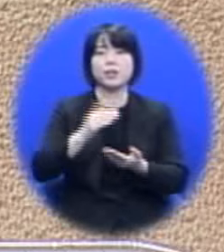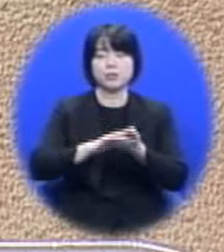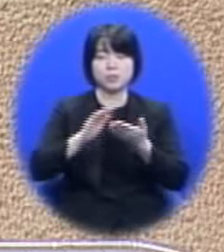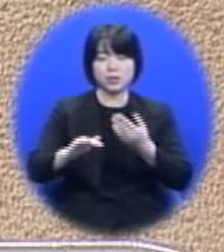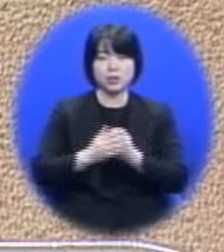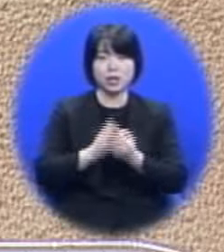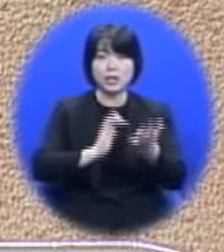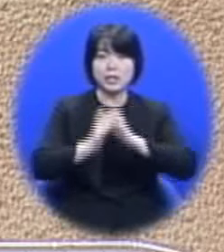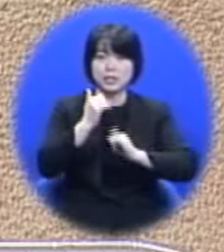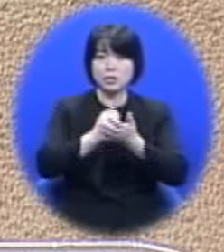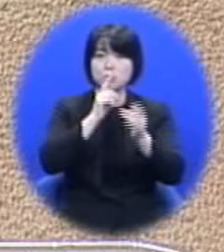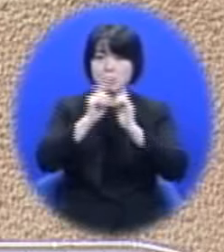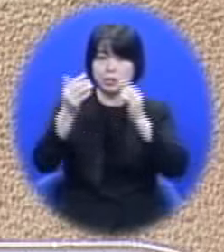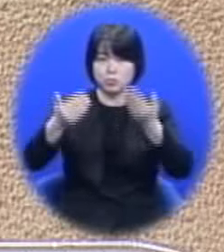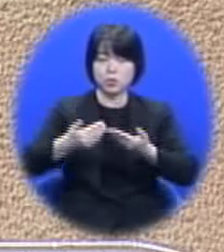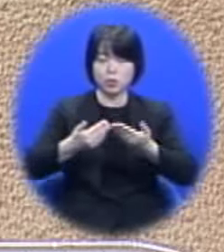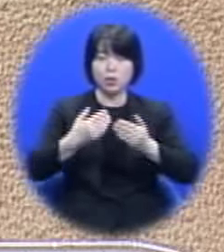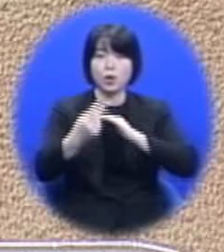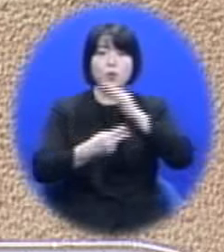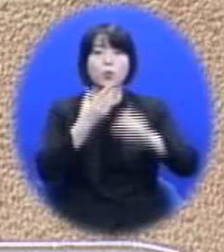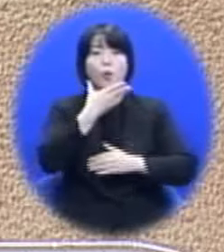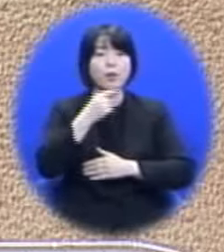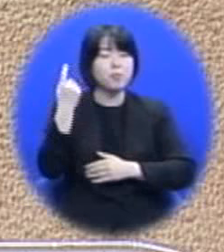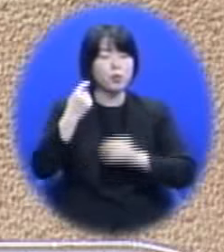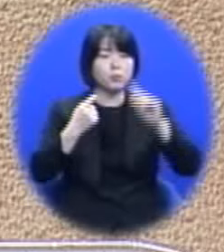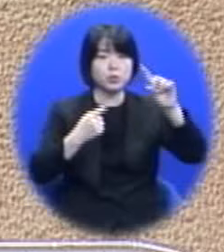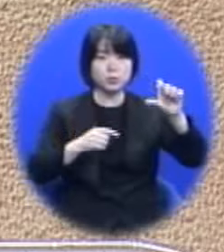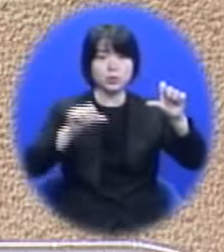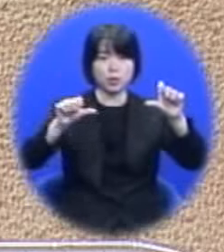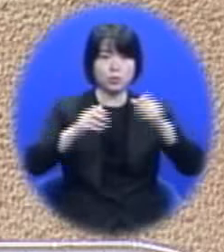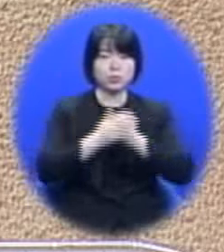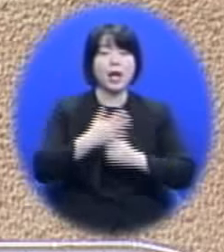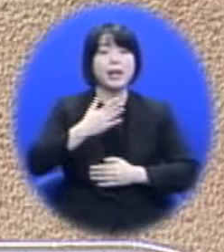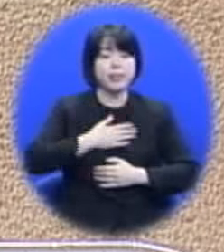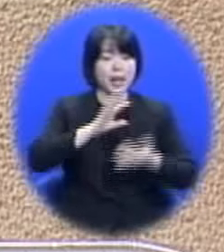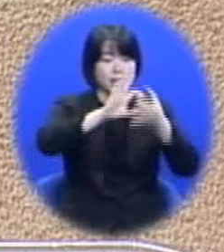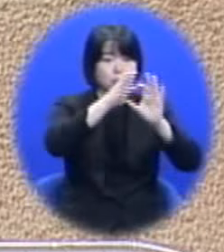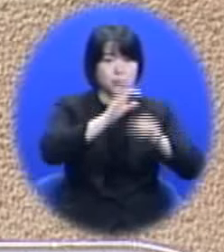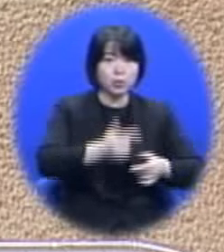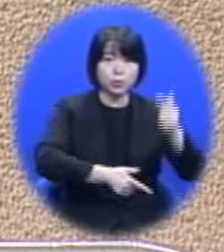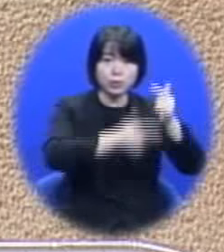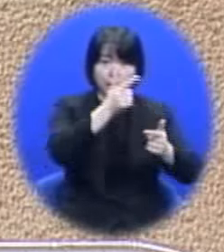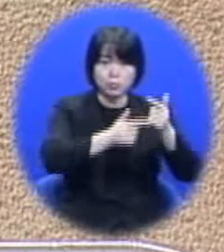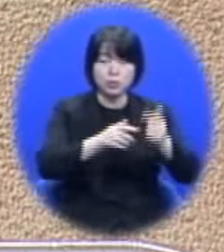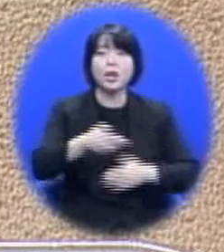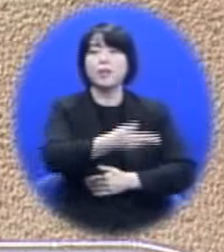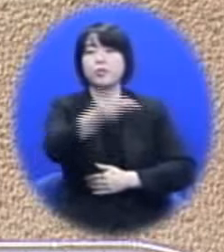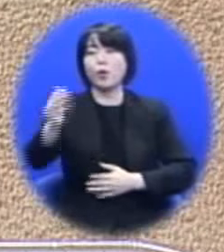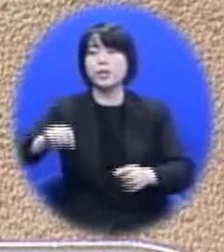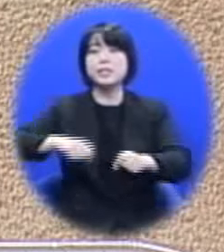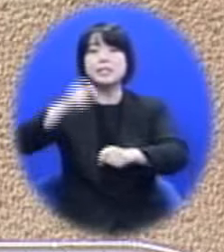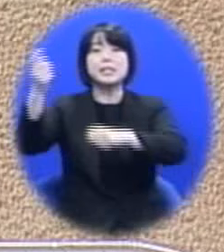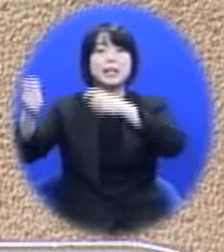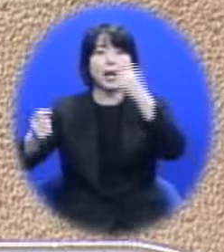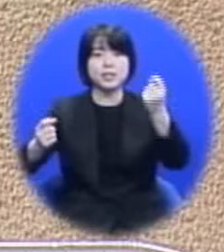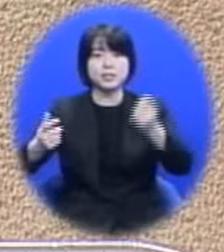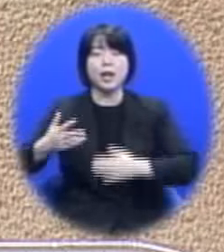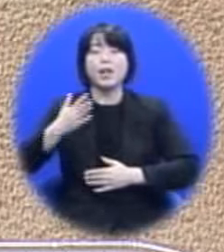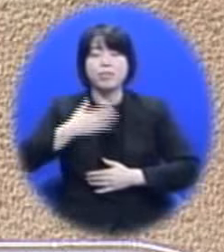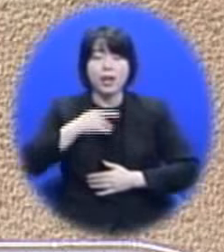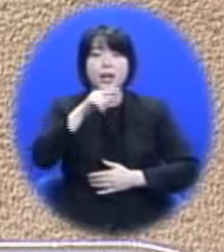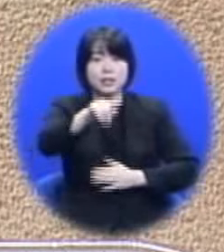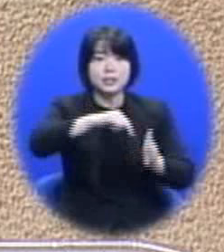말씀하셨어요. 요한복음 15장 5절에 나는 포도나무고 너희는 가지라. 그가 내 안에 내가 그 안에